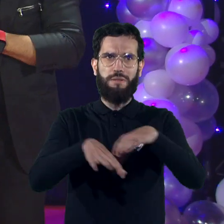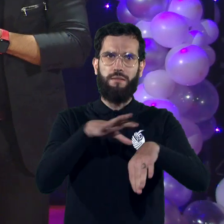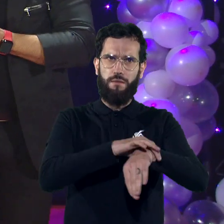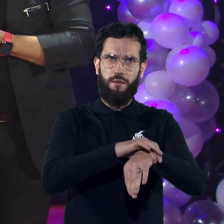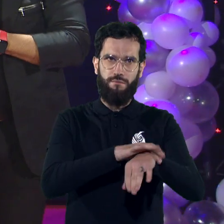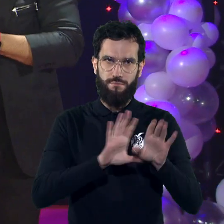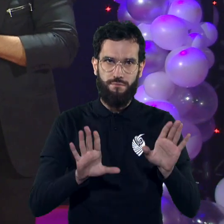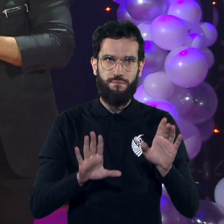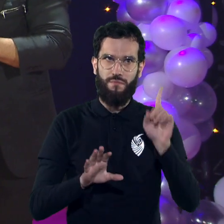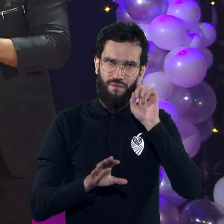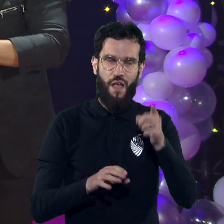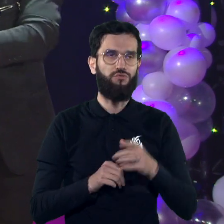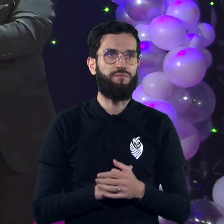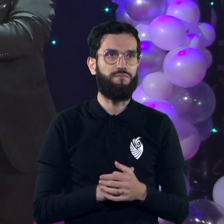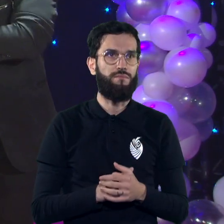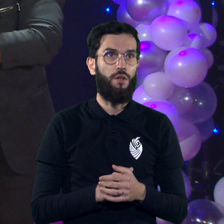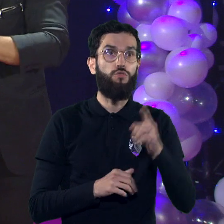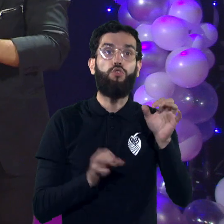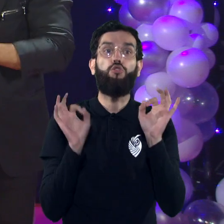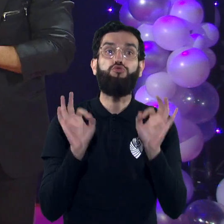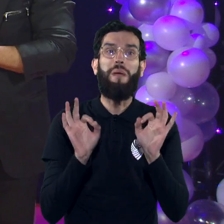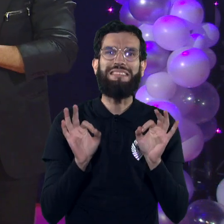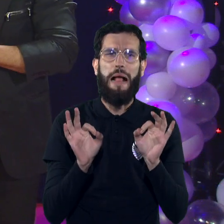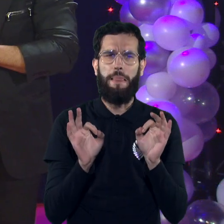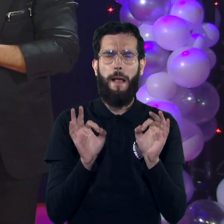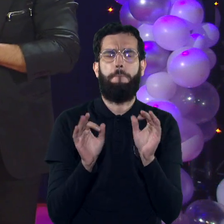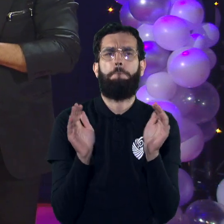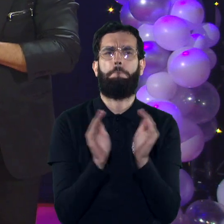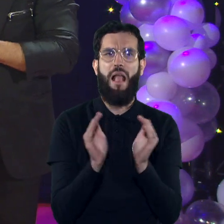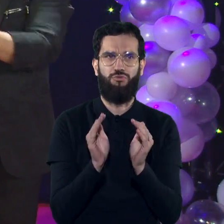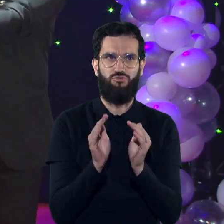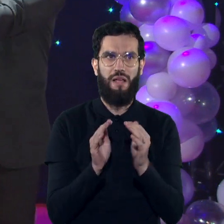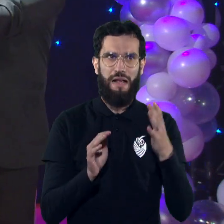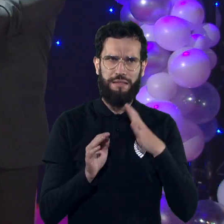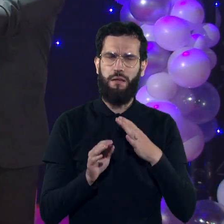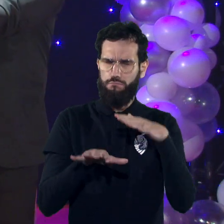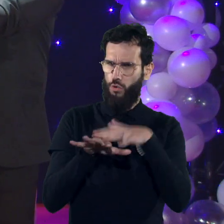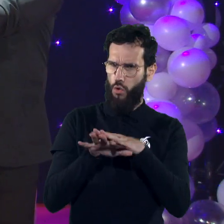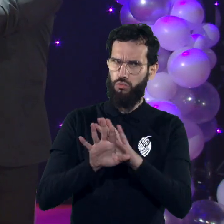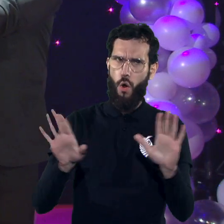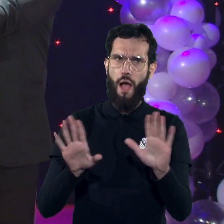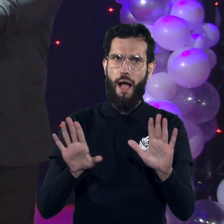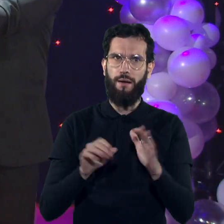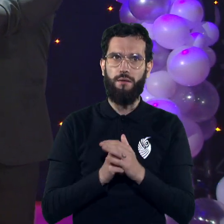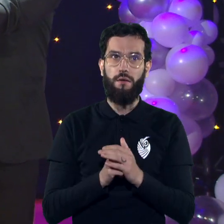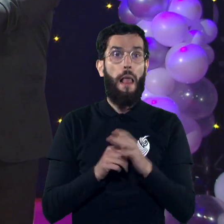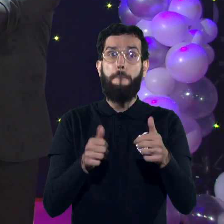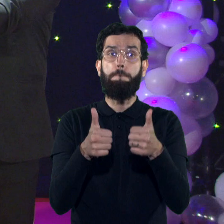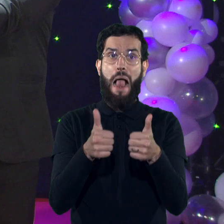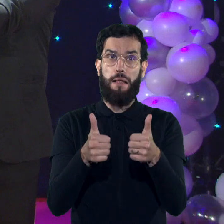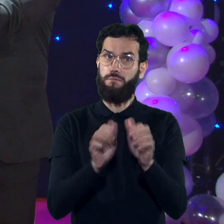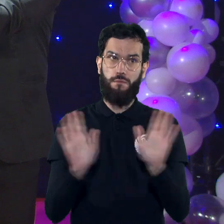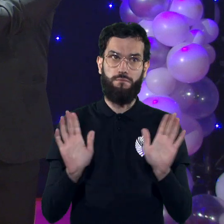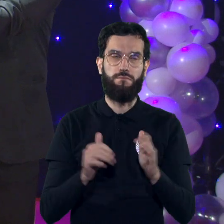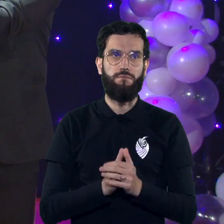to zaviedol. Presne neviem tak. Prečo, nemal toto, čo robiť. Toto je taká špeciálna zmenšená verzia, aby som ťa mal pekne na poriadku. Ne, daj iba